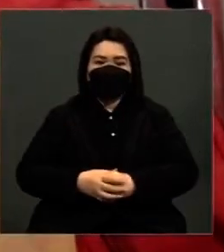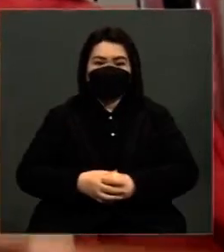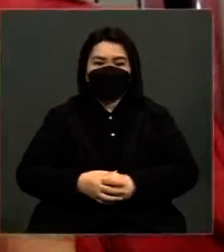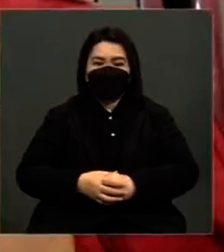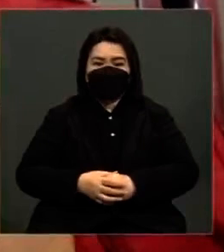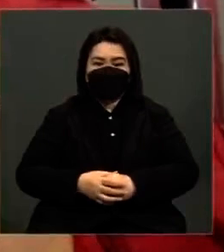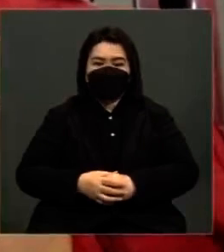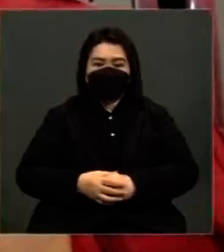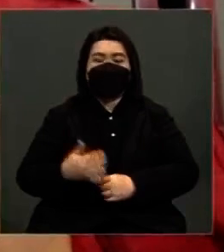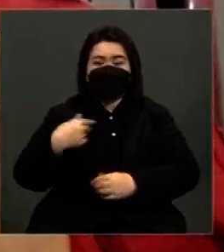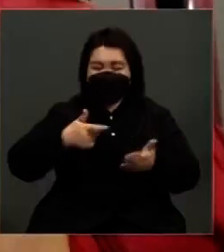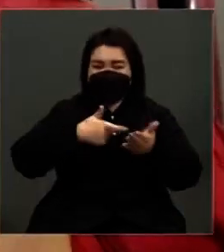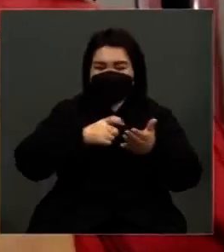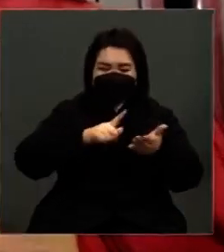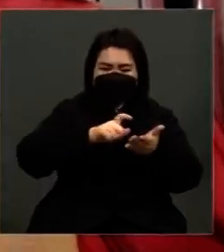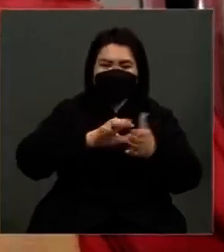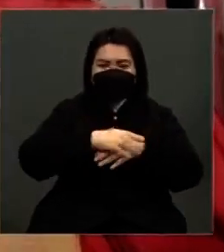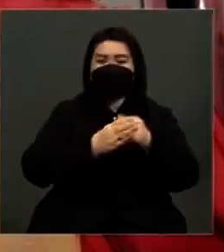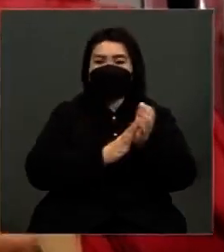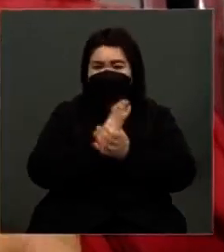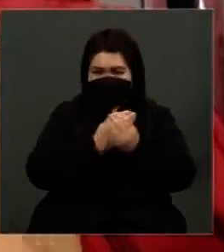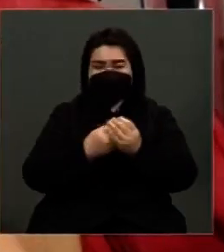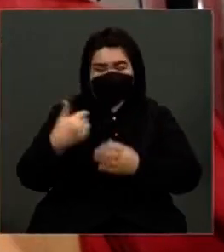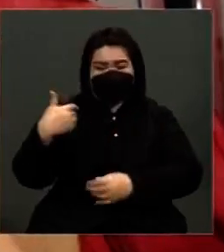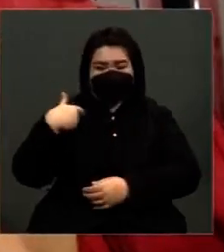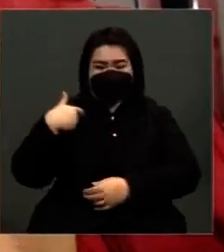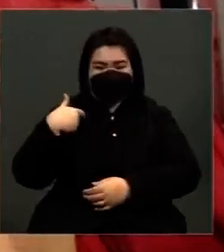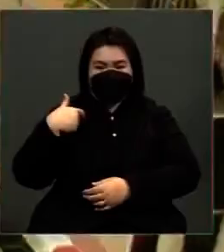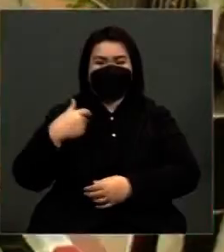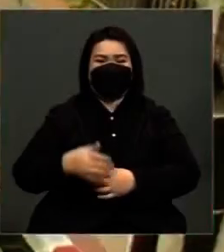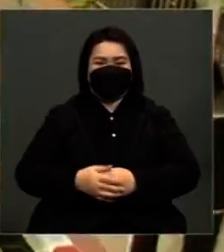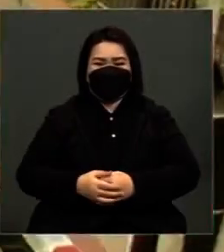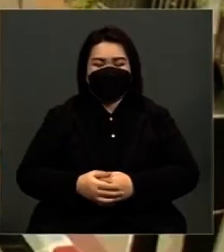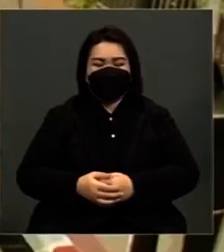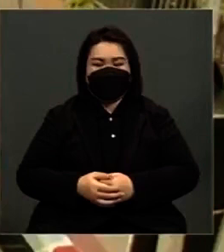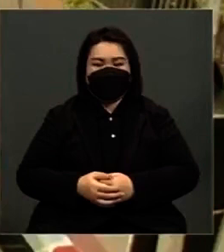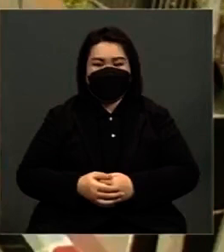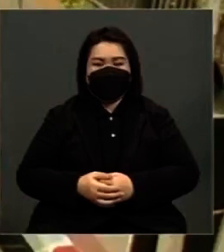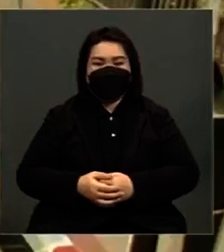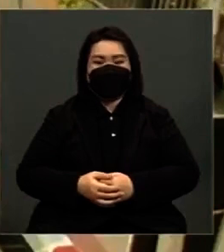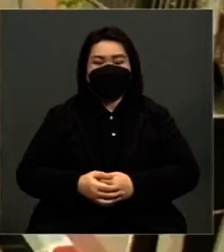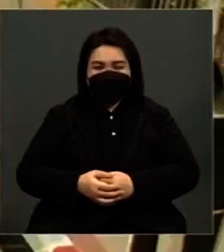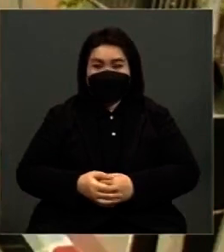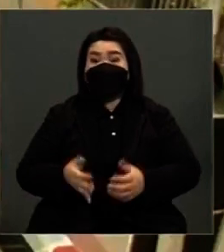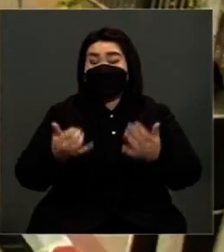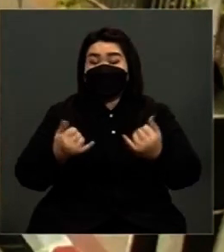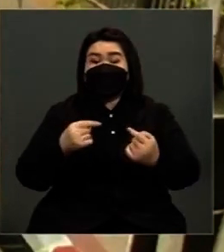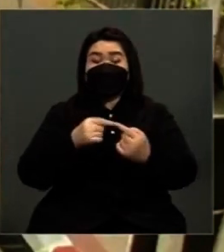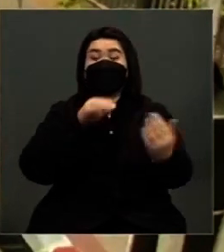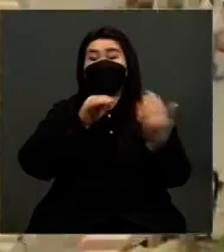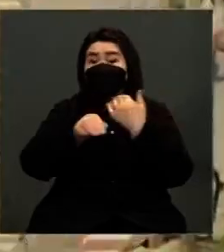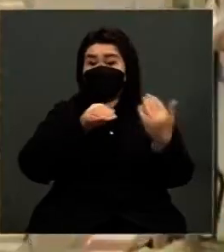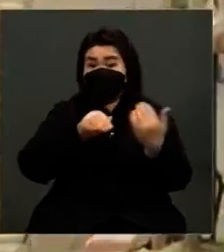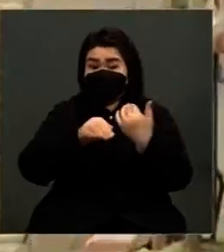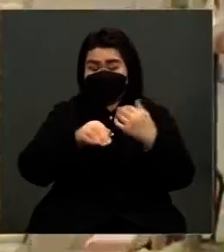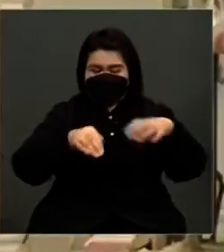แล้วก็ติดแอลกอฮอล์ติดมือติดกระเป๋าไว้ยามฉุกเฉิน ส่วนบรรยากาศการจราจรโดยรอบส